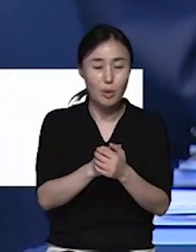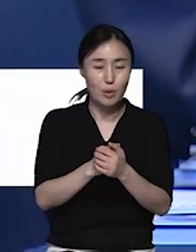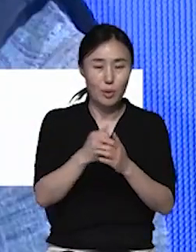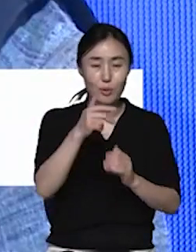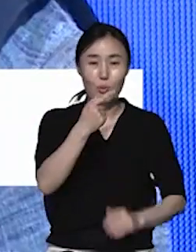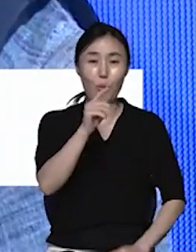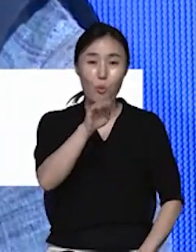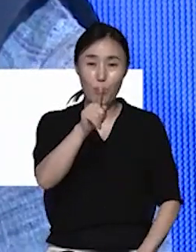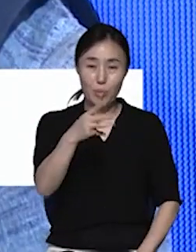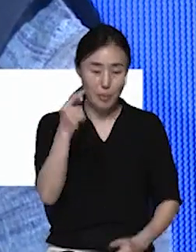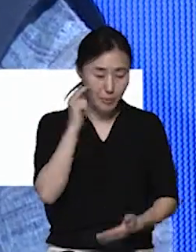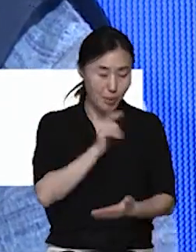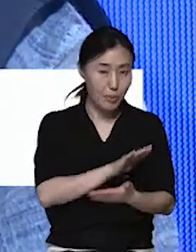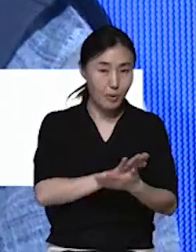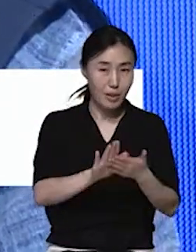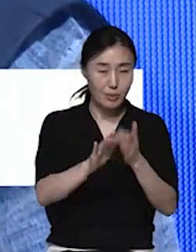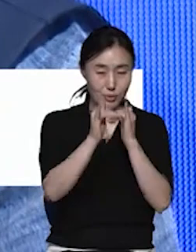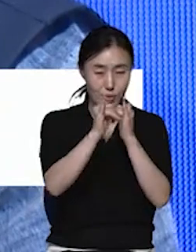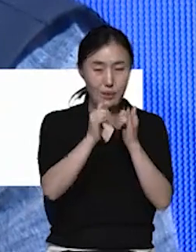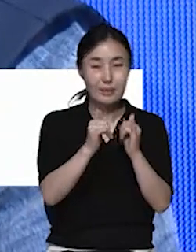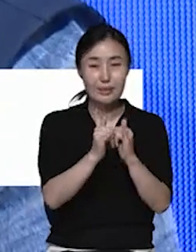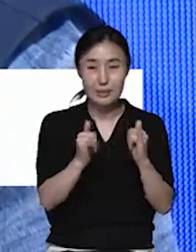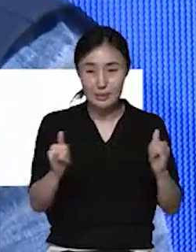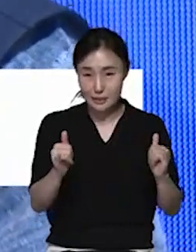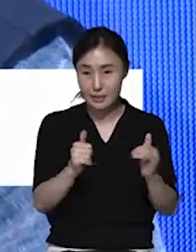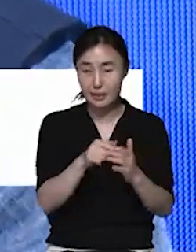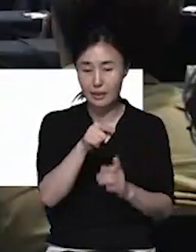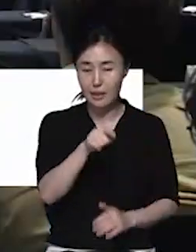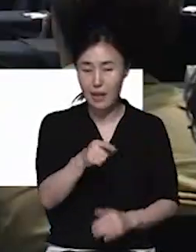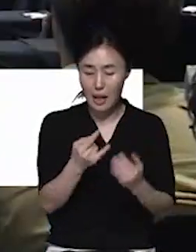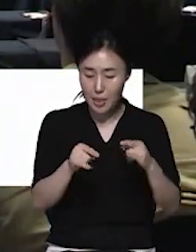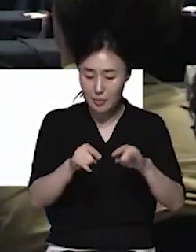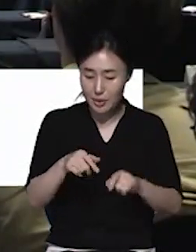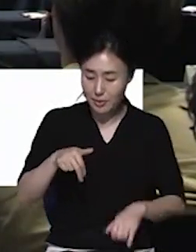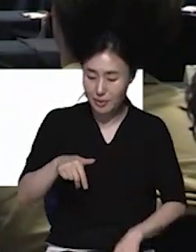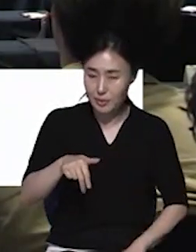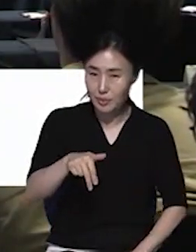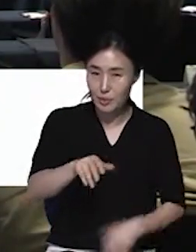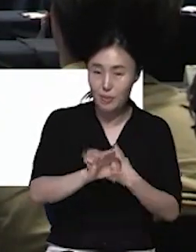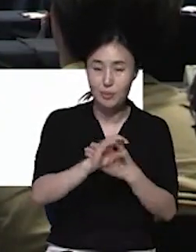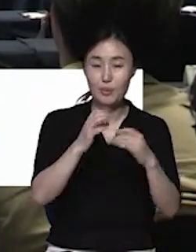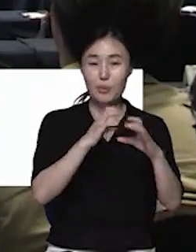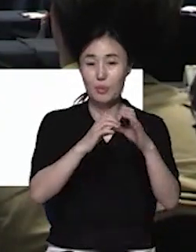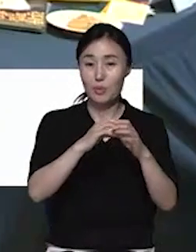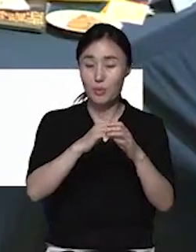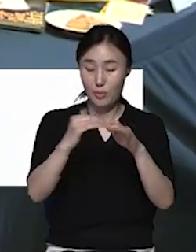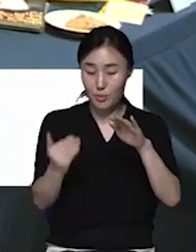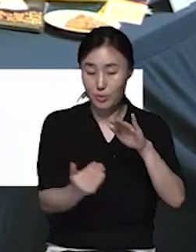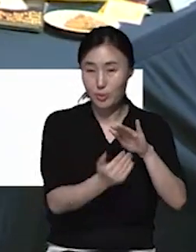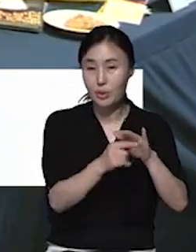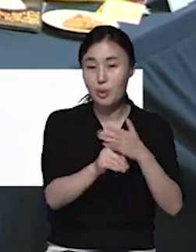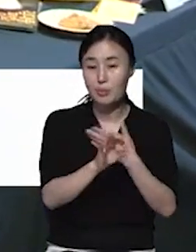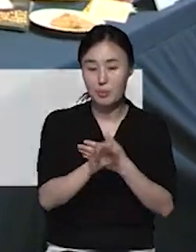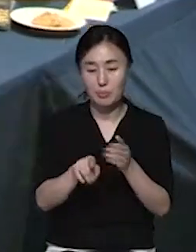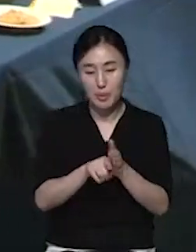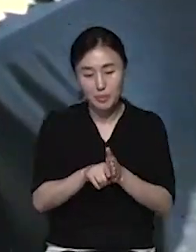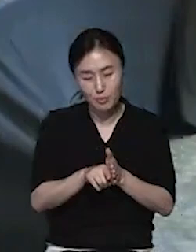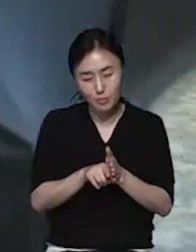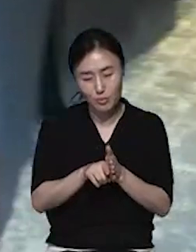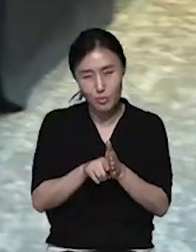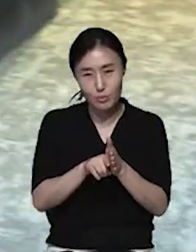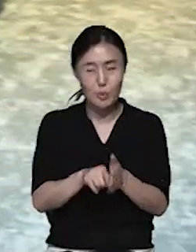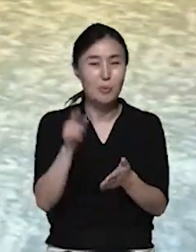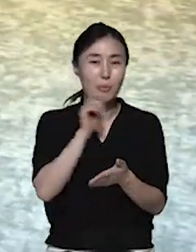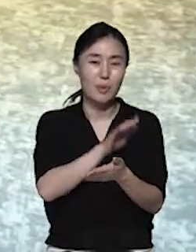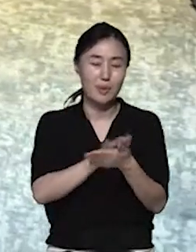평화상 수상자 카일라시 타타르트는 함께 걸으면 소통이 이루어지고 그러면 신뢰가 쌓여 평화를 이룰